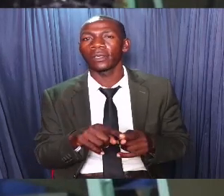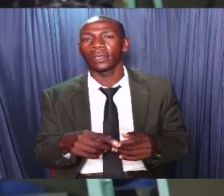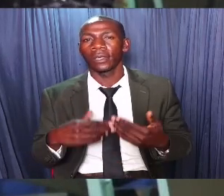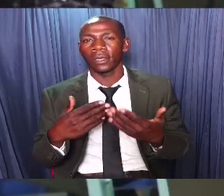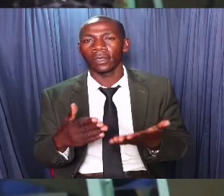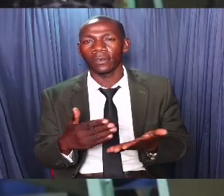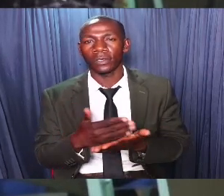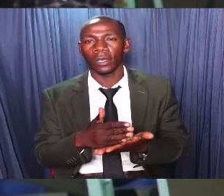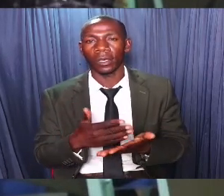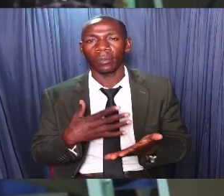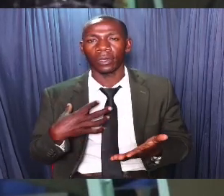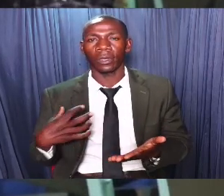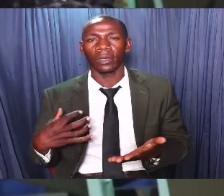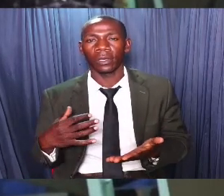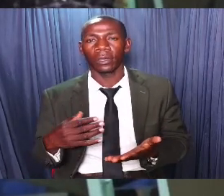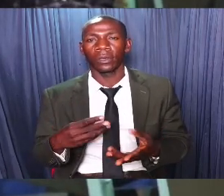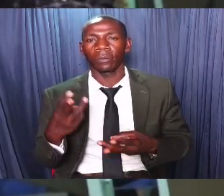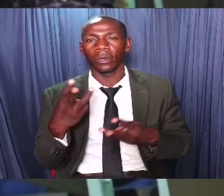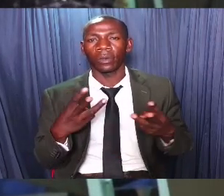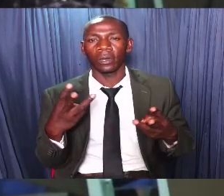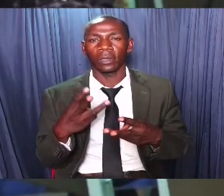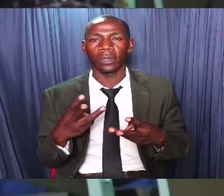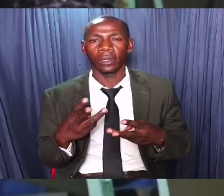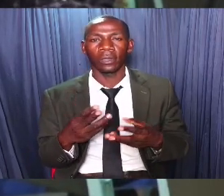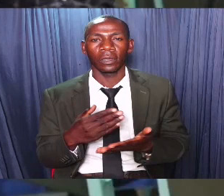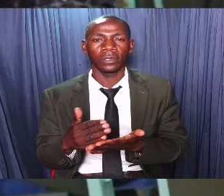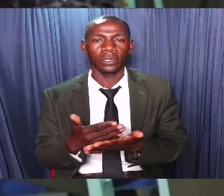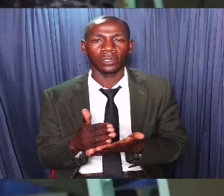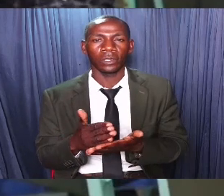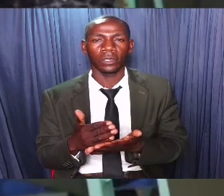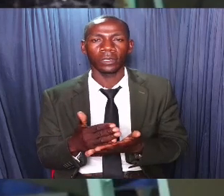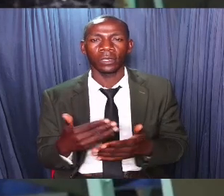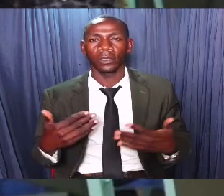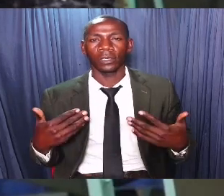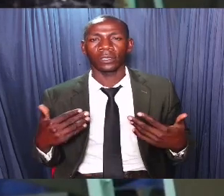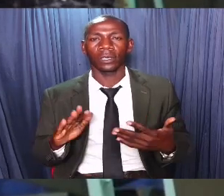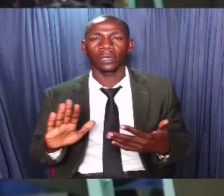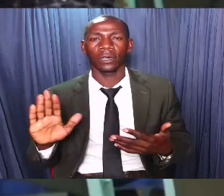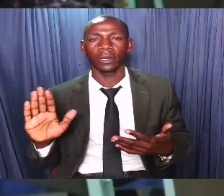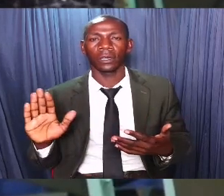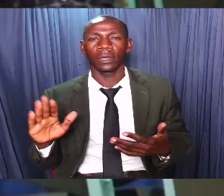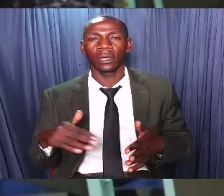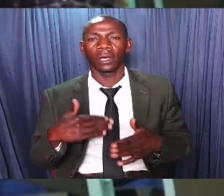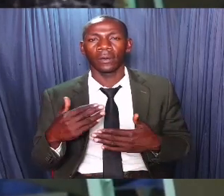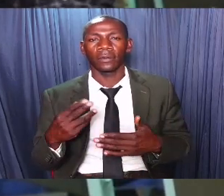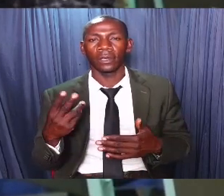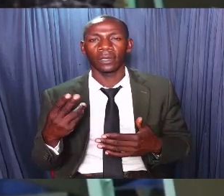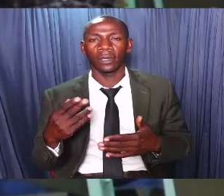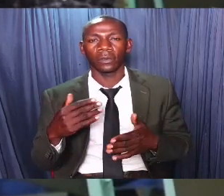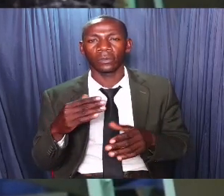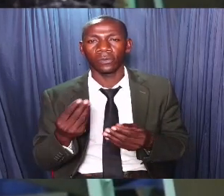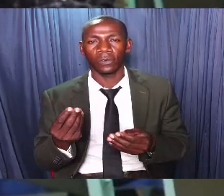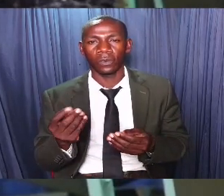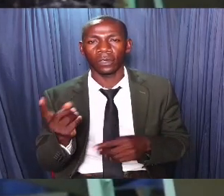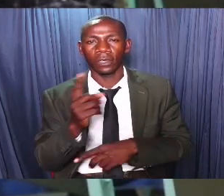nipe sehemu ya mali inayoniangukia." Akawagawia vitu vyake. Hata baada ya siku si